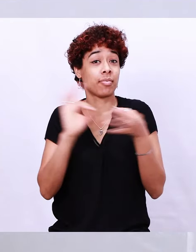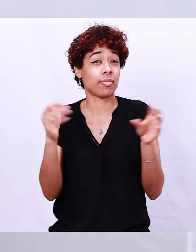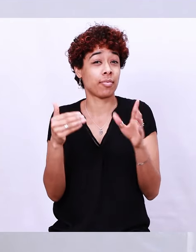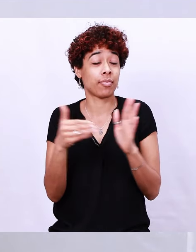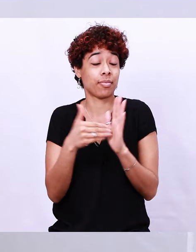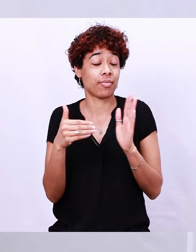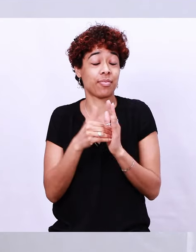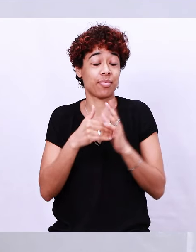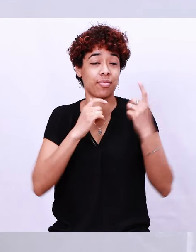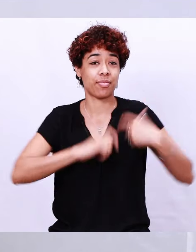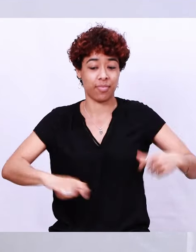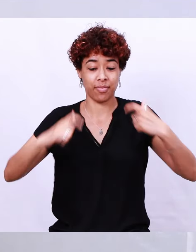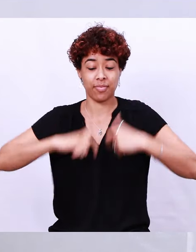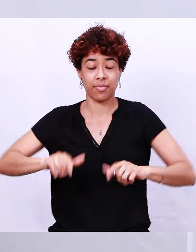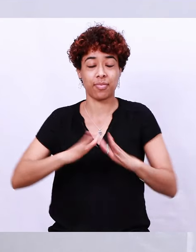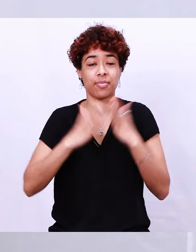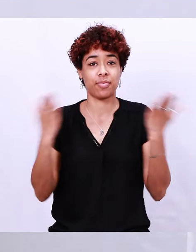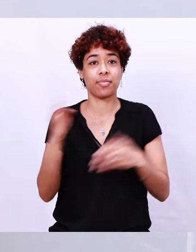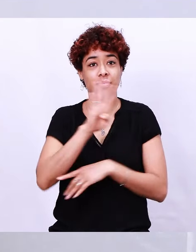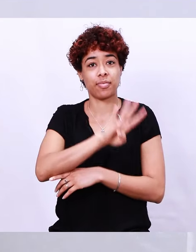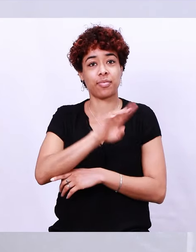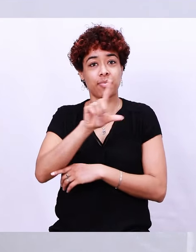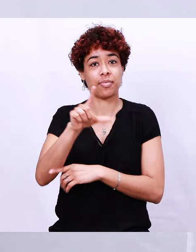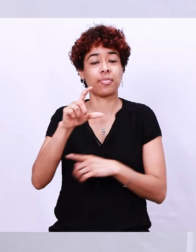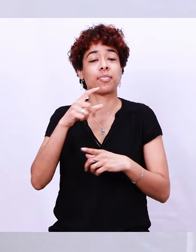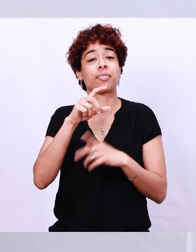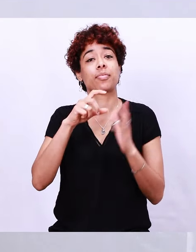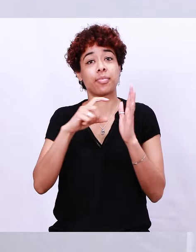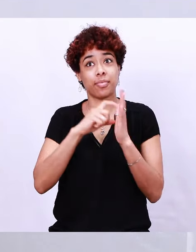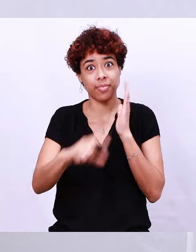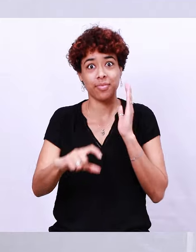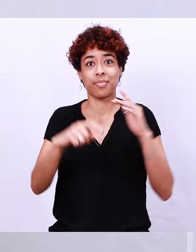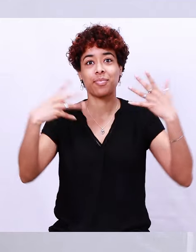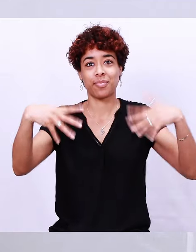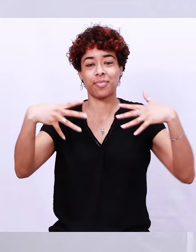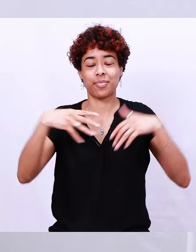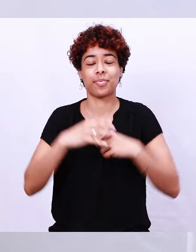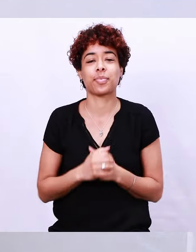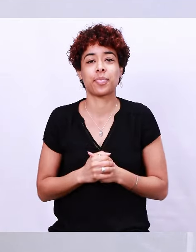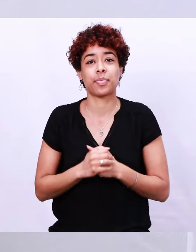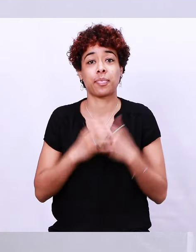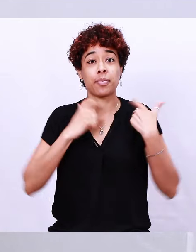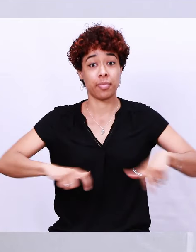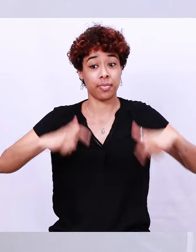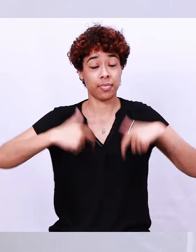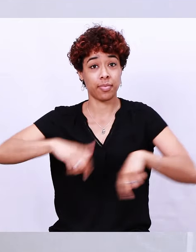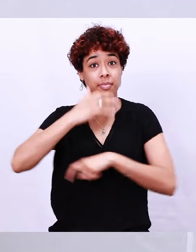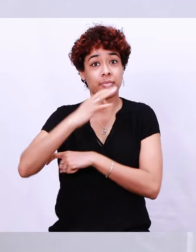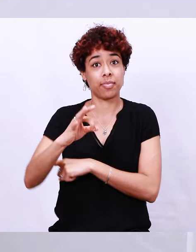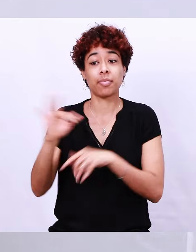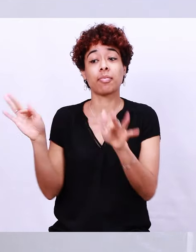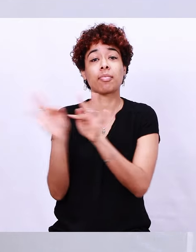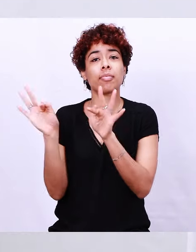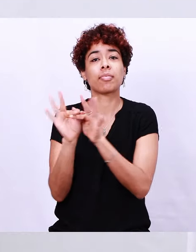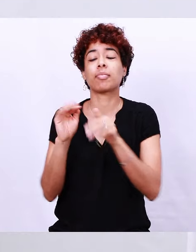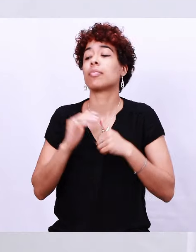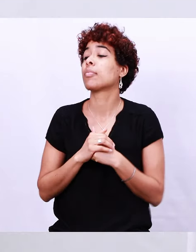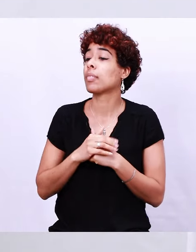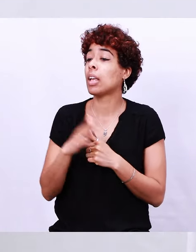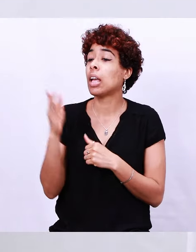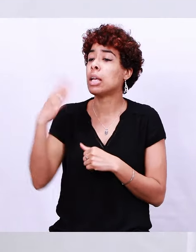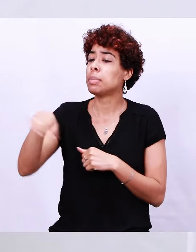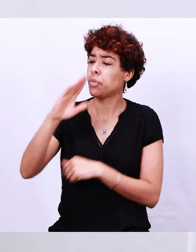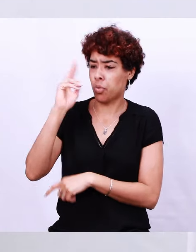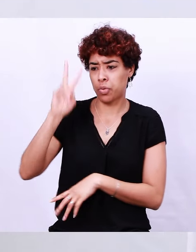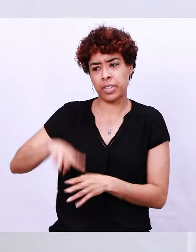Joseph Genèse 42 verset 19 c'est Joseph qui parle et qui parle à ses frères il leur dit si vous